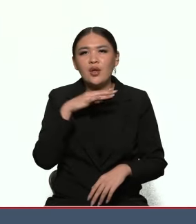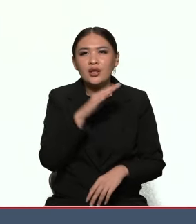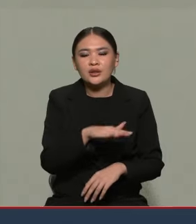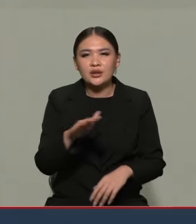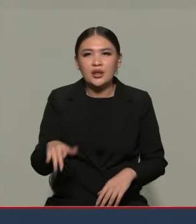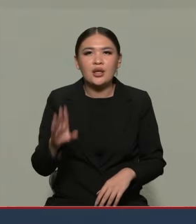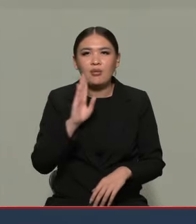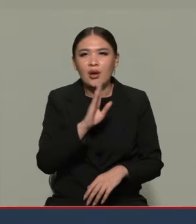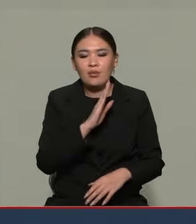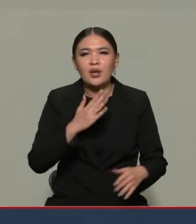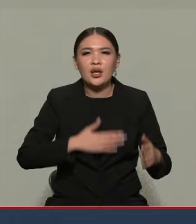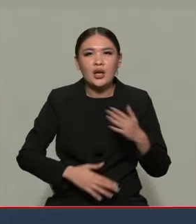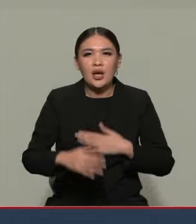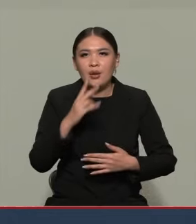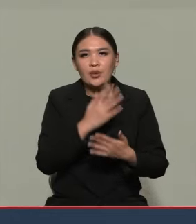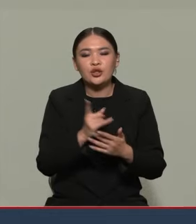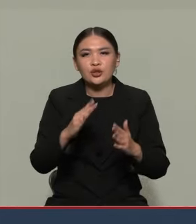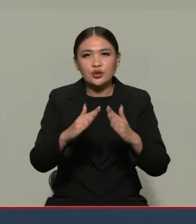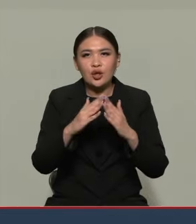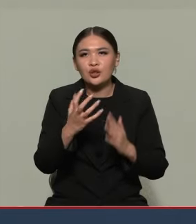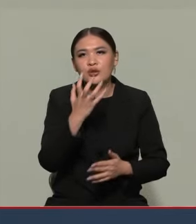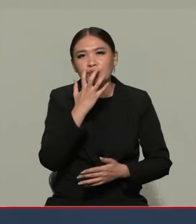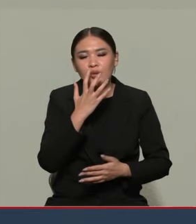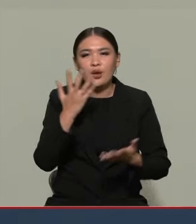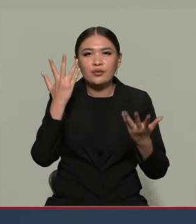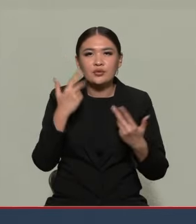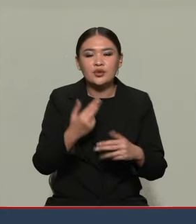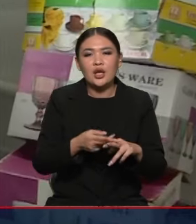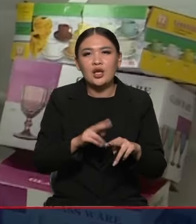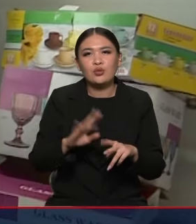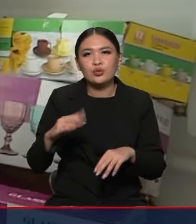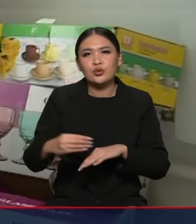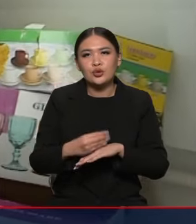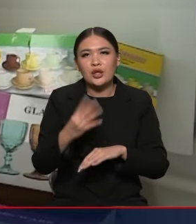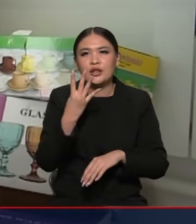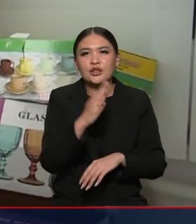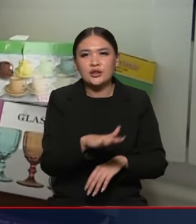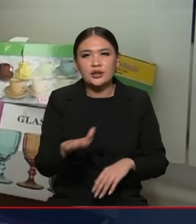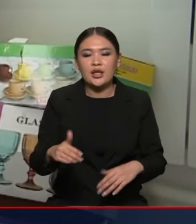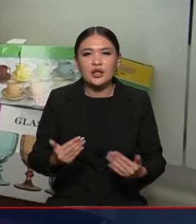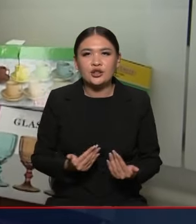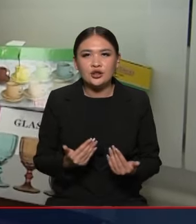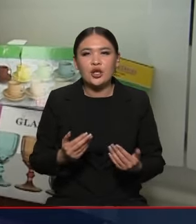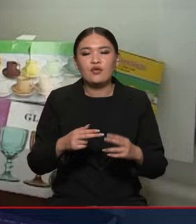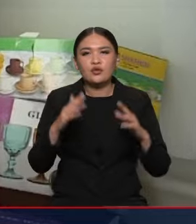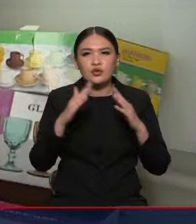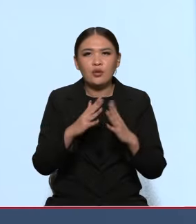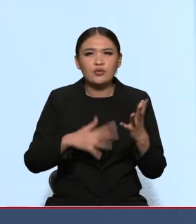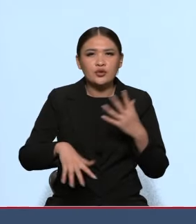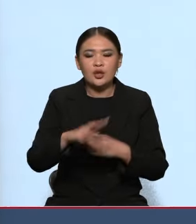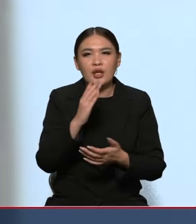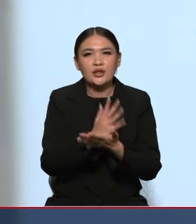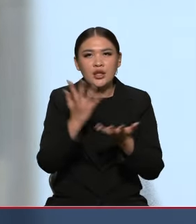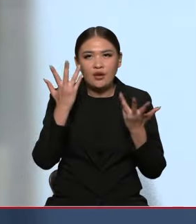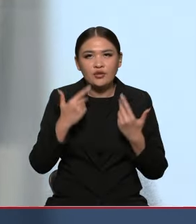радости. В полученном от государства жилье в тепле и уюте она будет жить с супругом и четырьмя детьми. В доме созданы все условия для